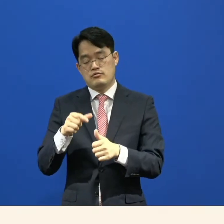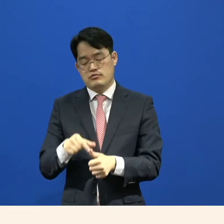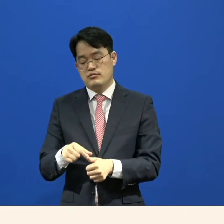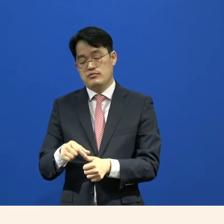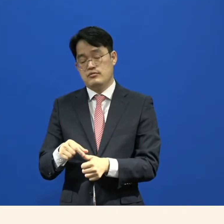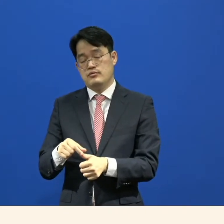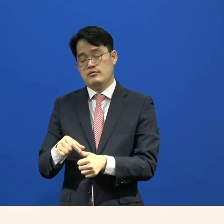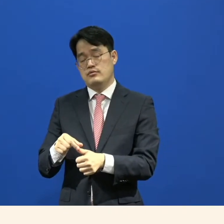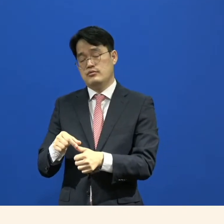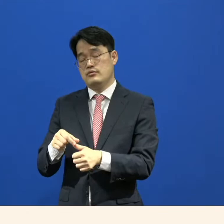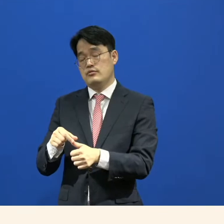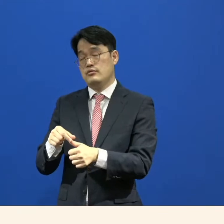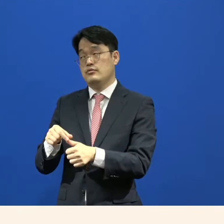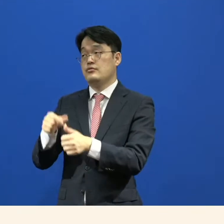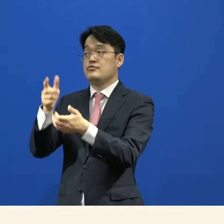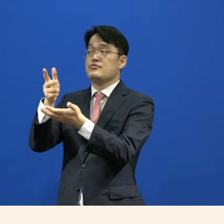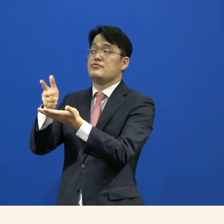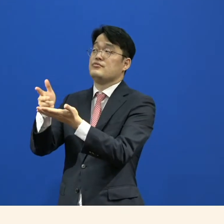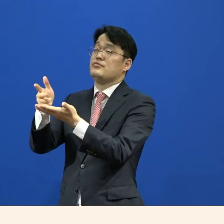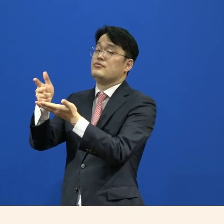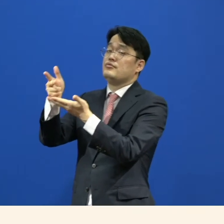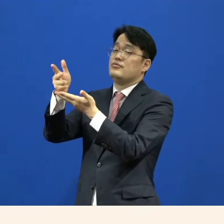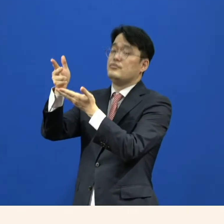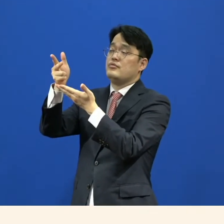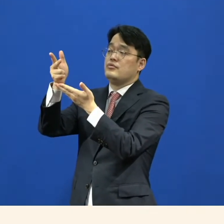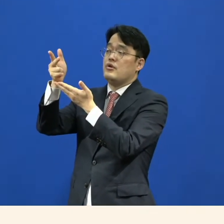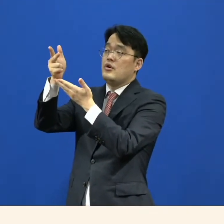죽으신 구주